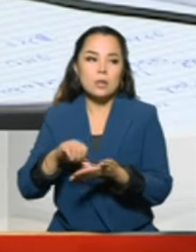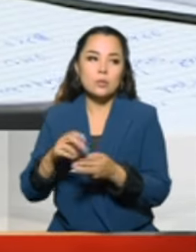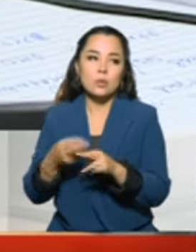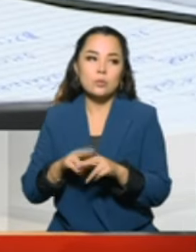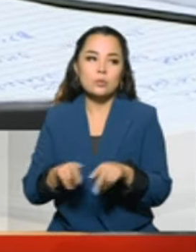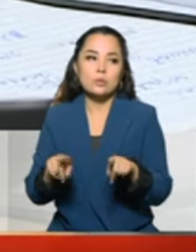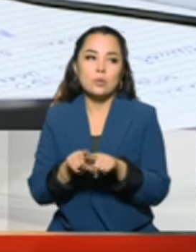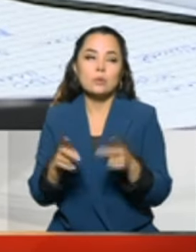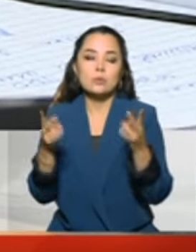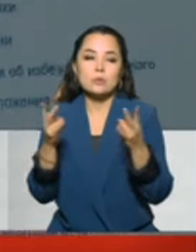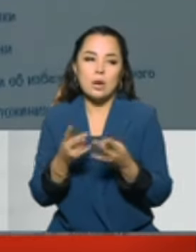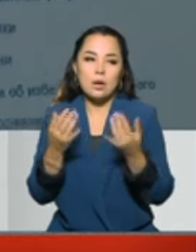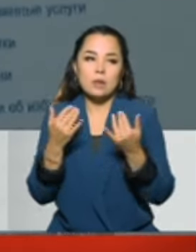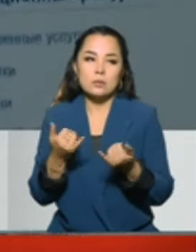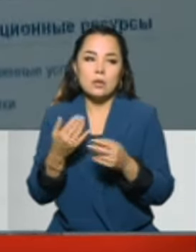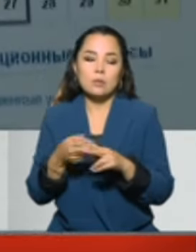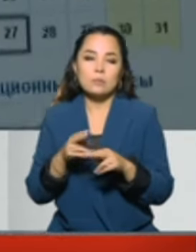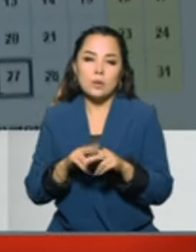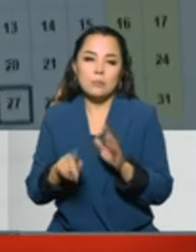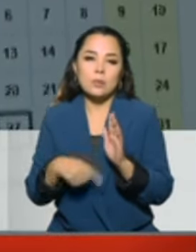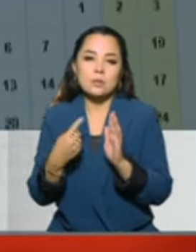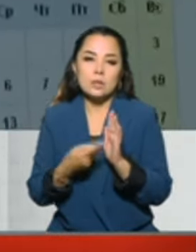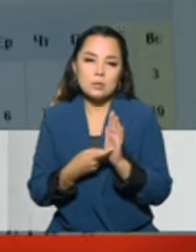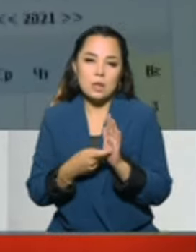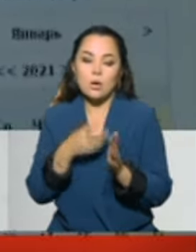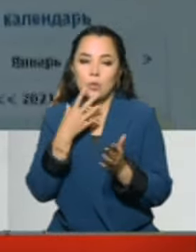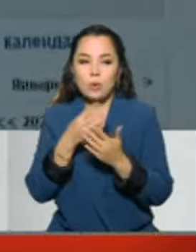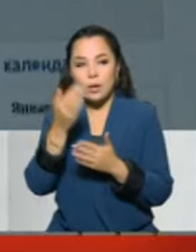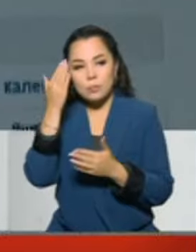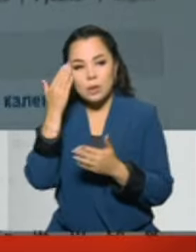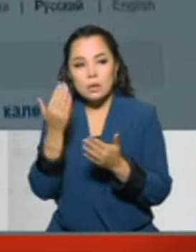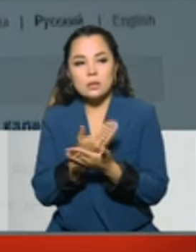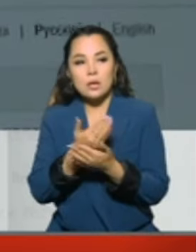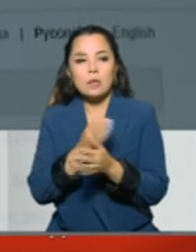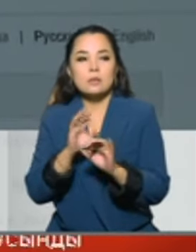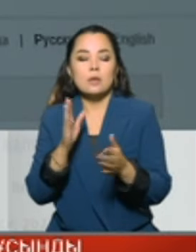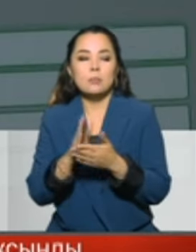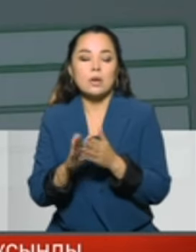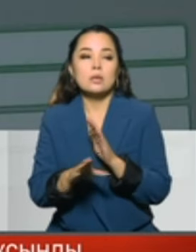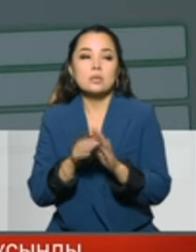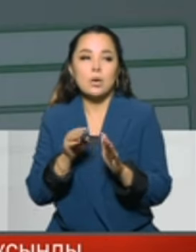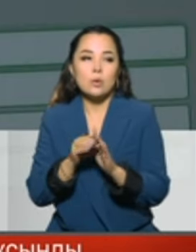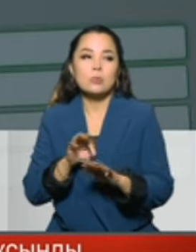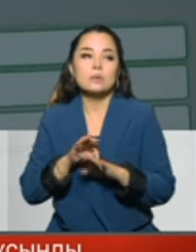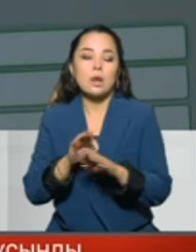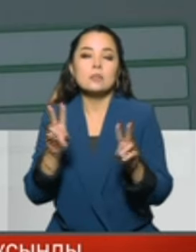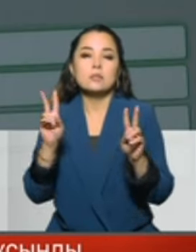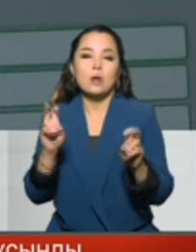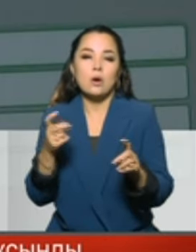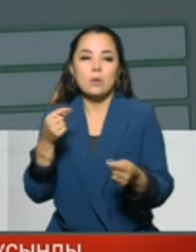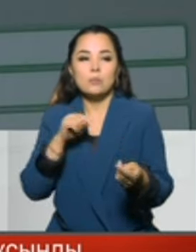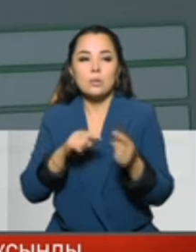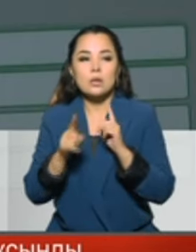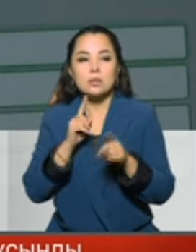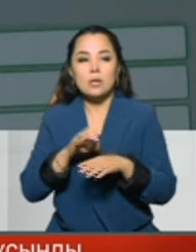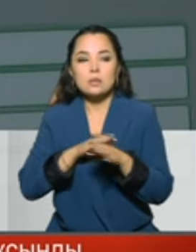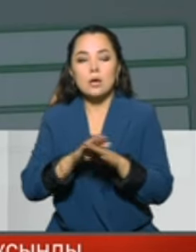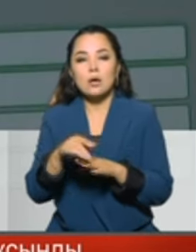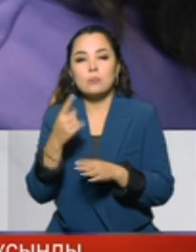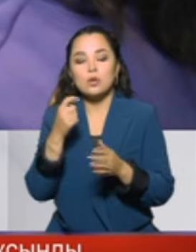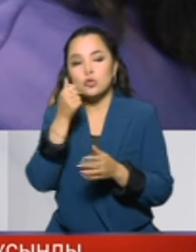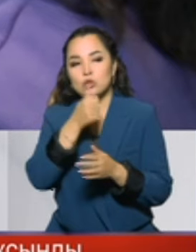солай болу керек. Былтыр мен бұл мәселе бойынша өз пікірімді айттым, яғни референдумның тақырыбының қоғам талқысына түскен бір